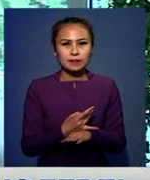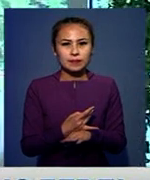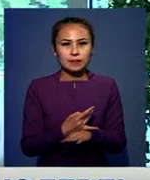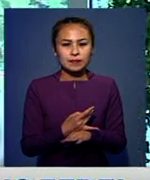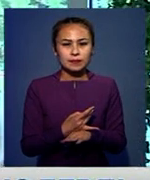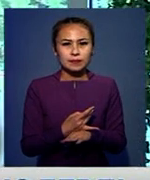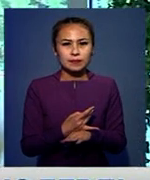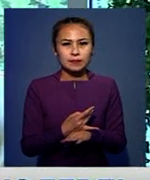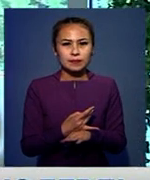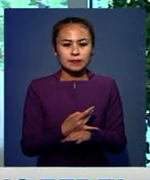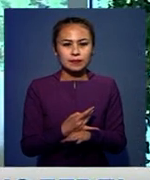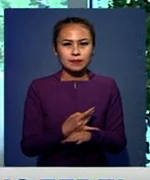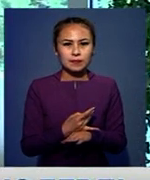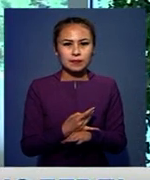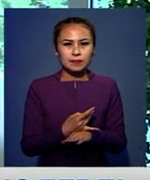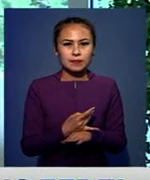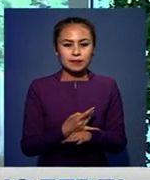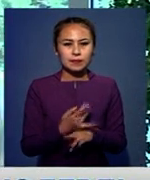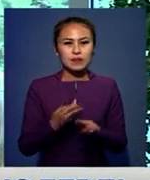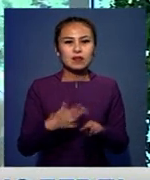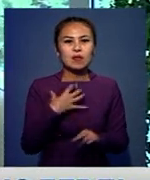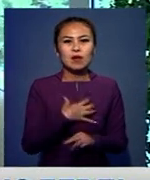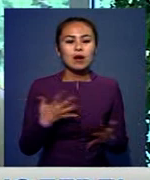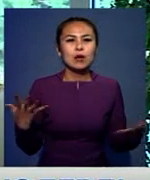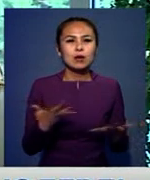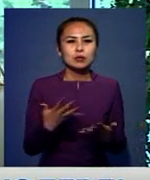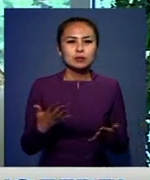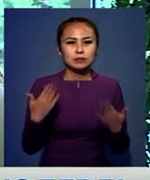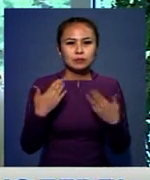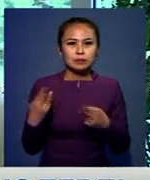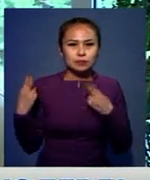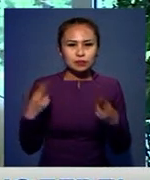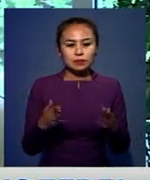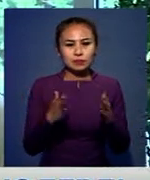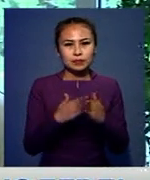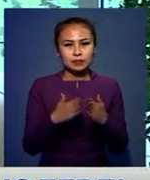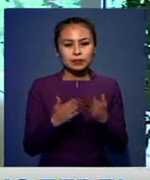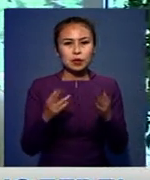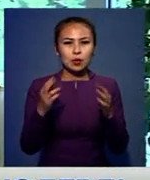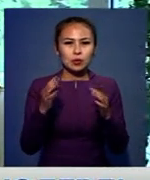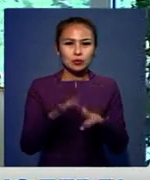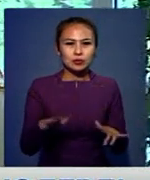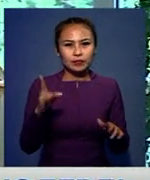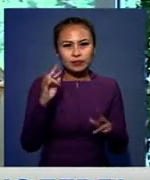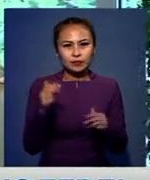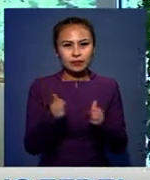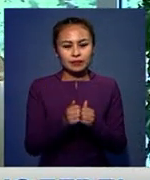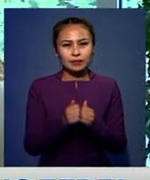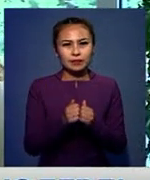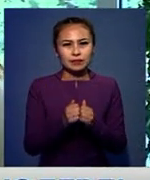Сізше сайлаудың маңыздылығы неде? Осында демалысқа келіпсіз, үйіңізде немерелеріңіздің қасында